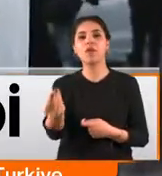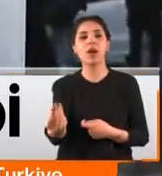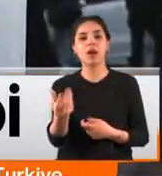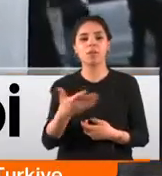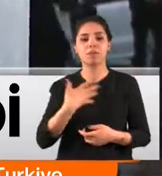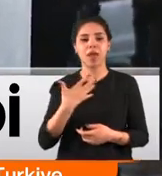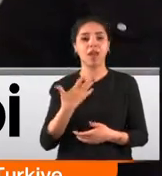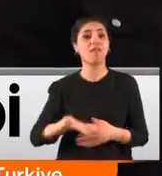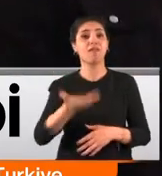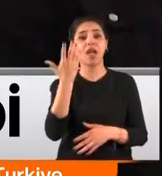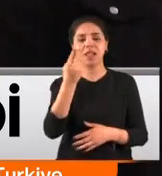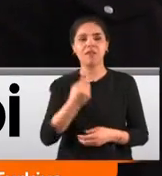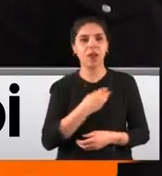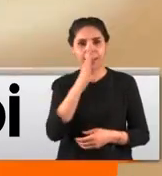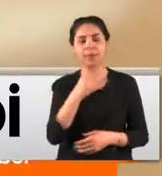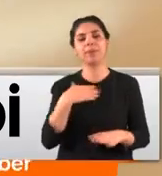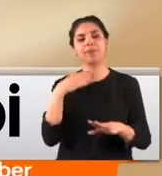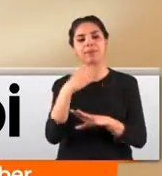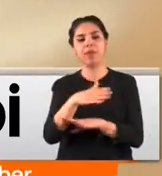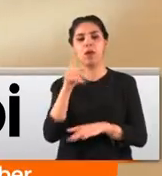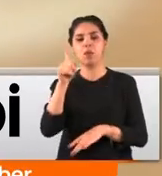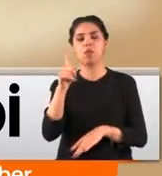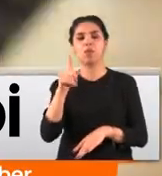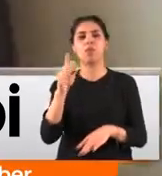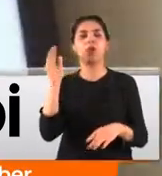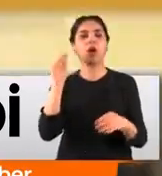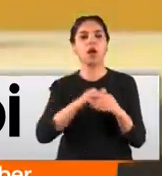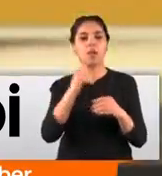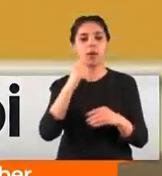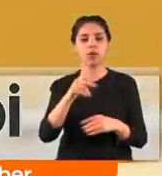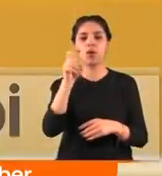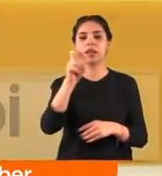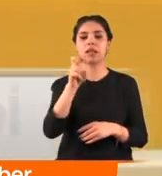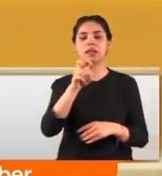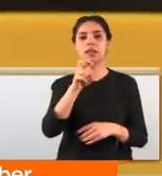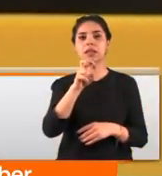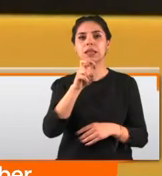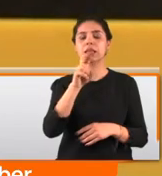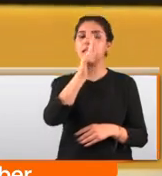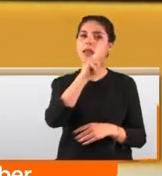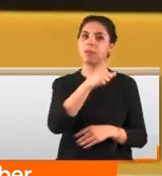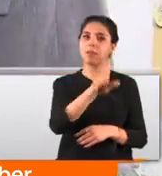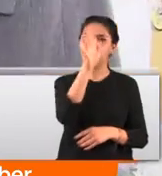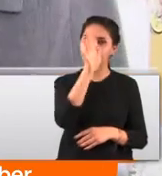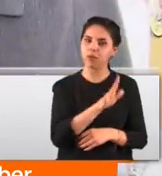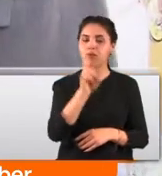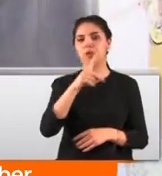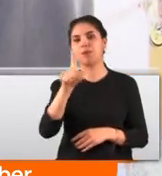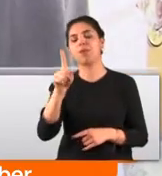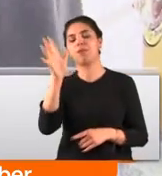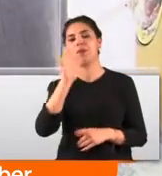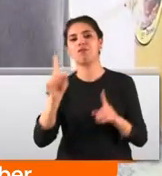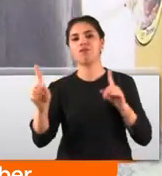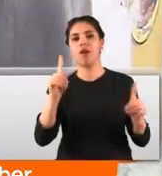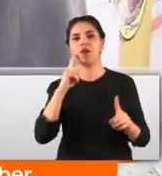Hangisi fazla verirse ona verir. İşimizi yapacağız. Mevcut kampanyalarda emekliye verilen promosyon tutarları 7500 ile 8500 lira